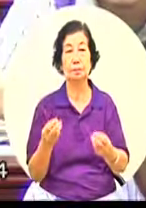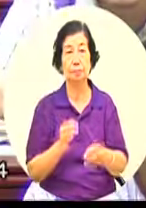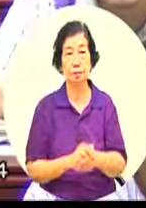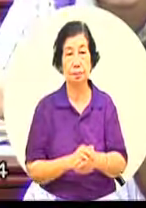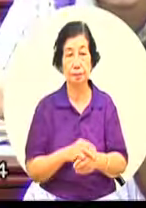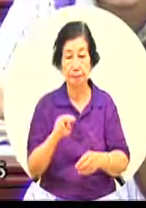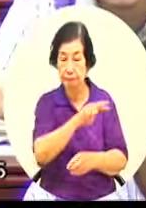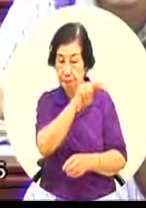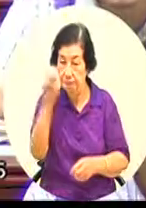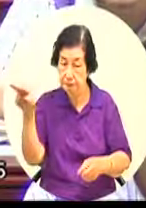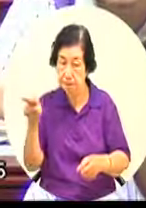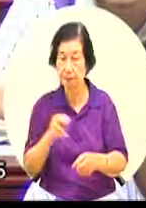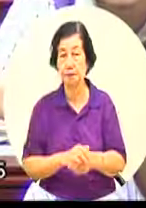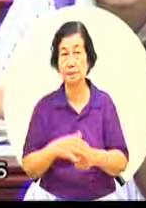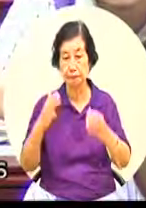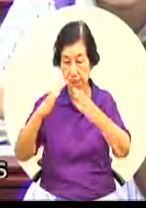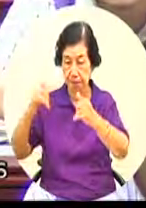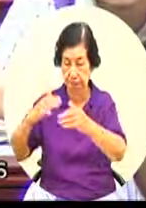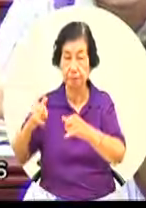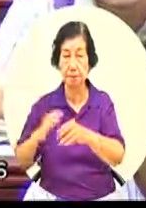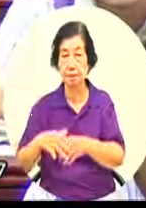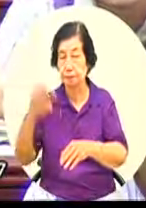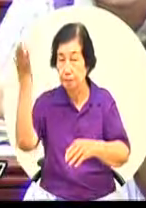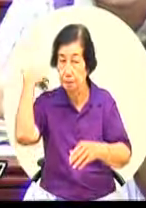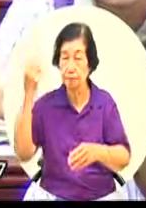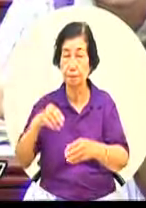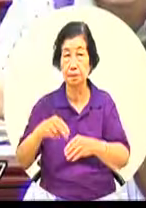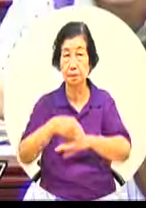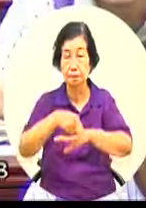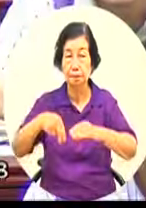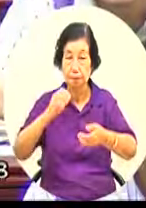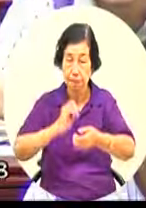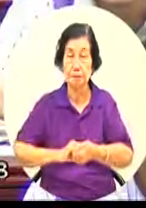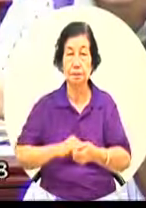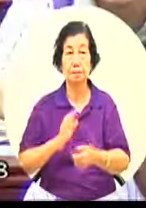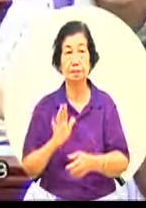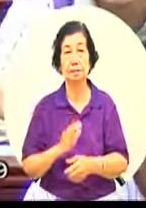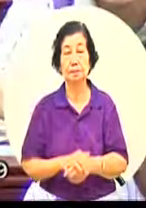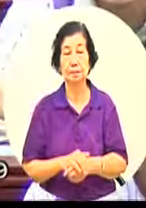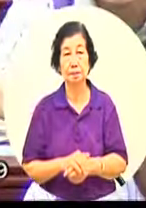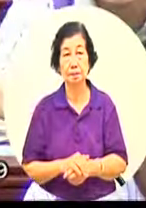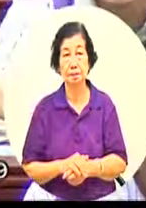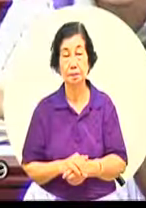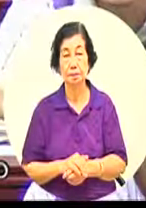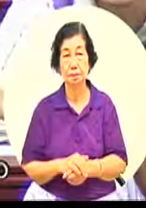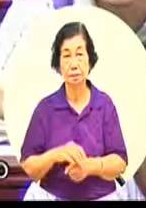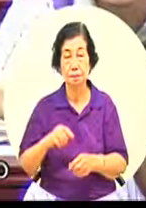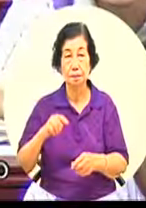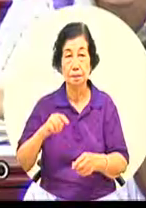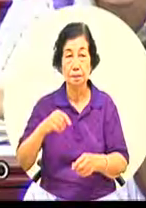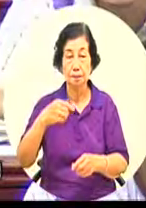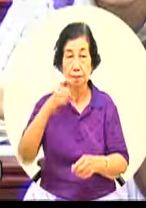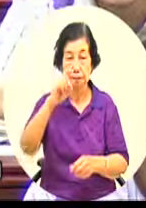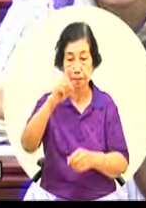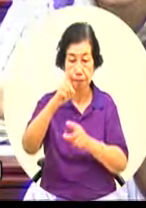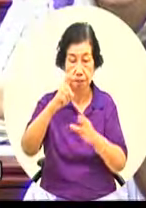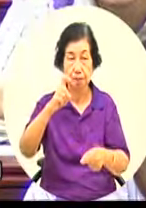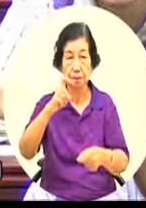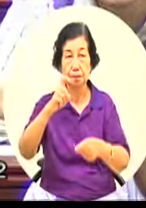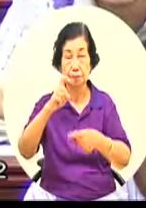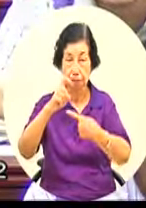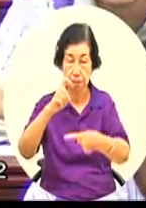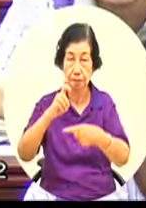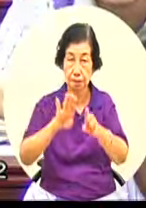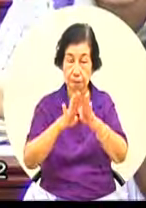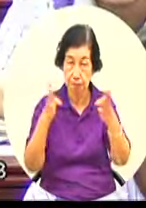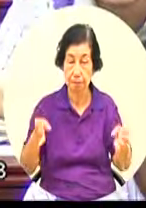果，所以被拆除以外，这是很早就确定的。接下来六个部分我跟议员报告一下，我们在这个月初已经送了体育署所谓的一